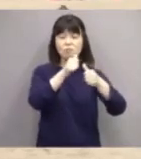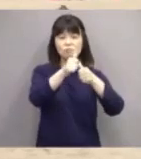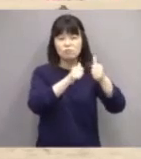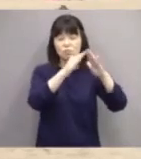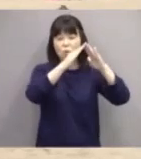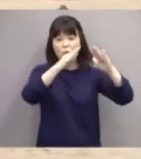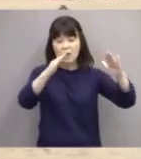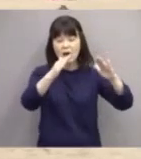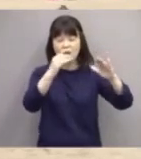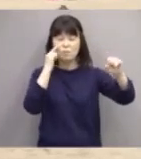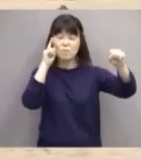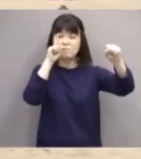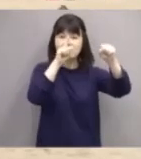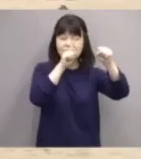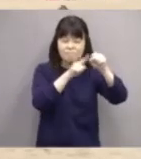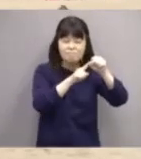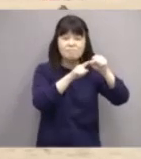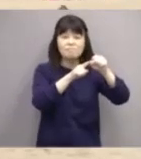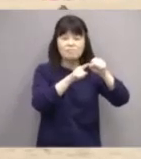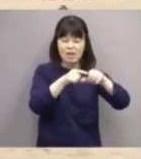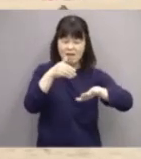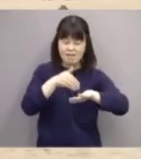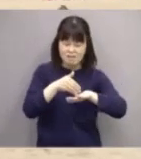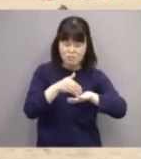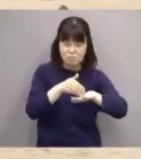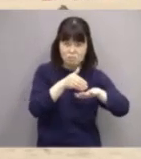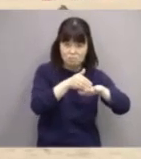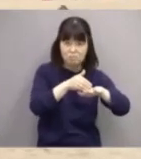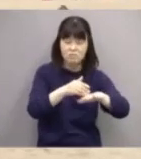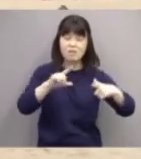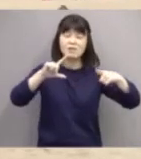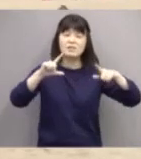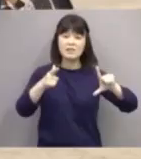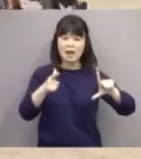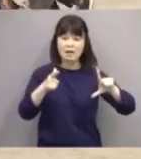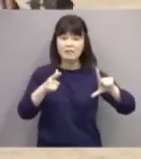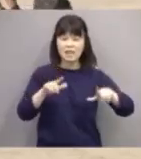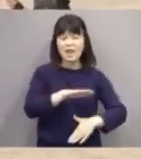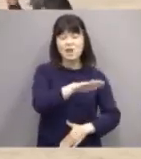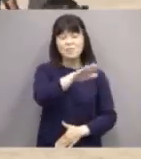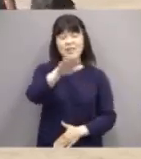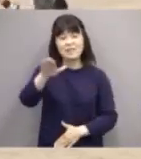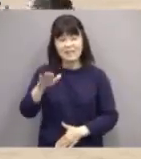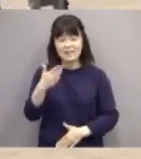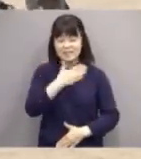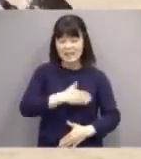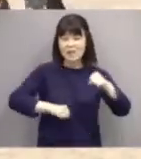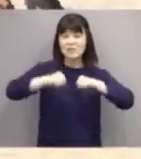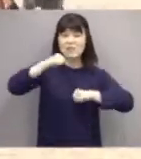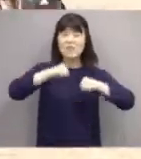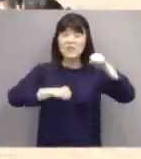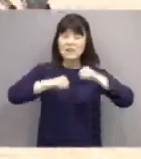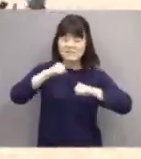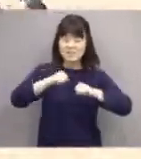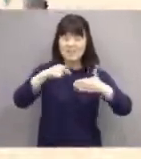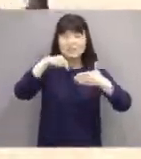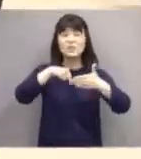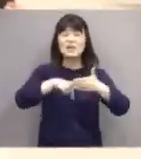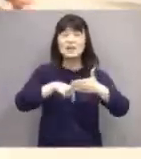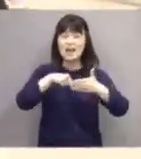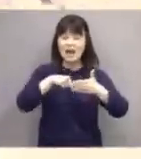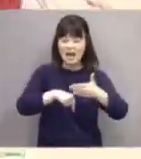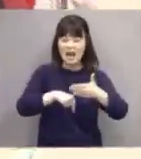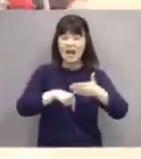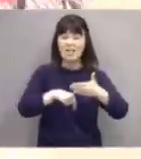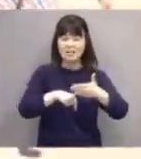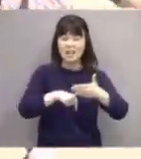、それに向かって練習しますっていう段階じゃなくて、もうみんなでいっぱいいっぱい体を動かして、その中から競技